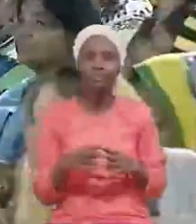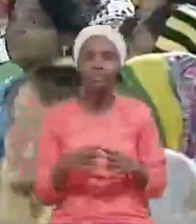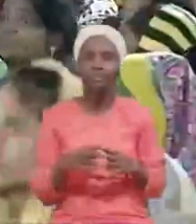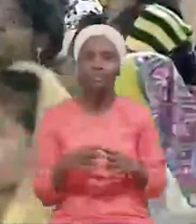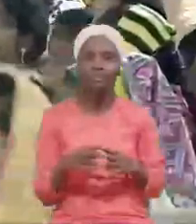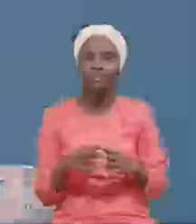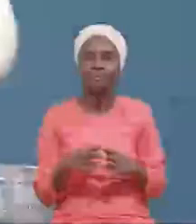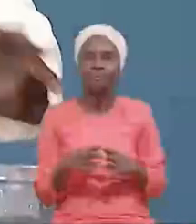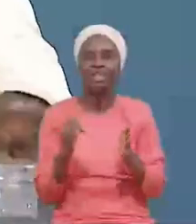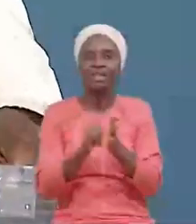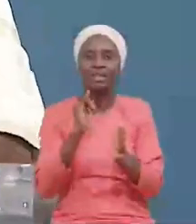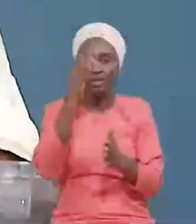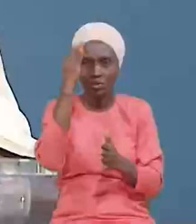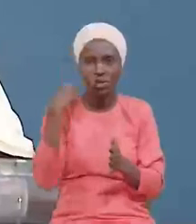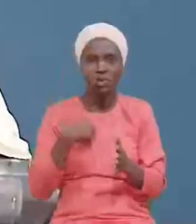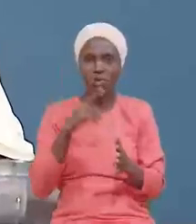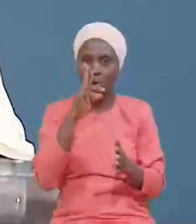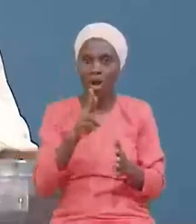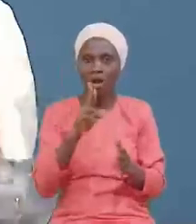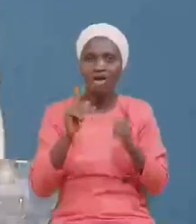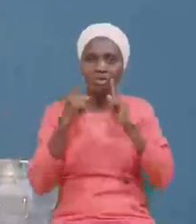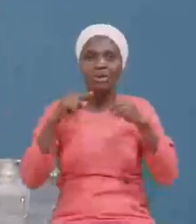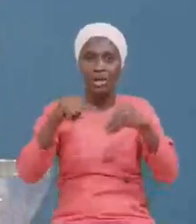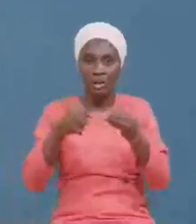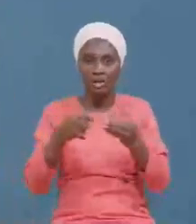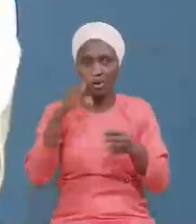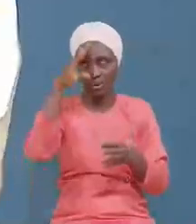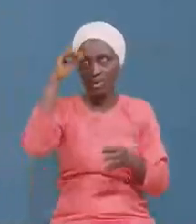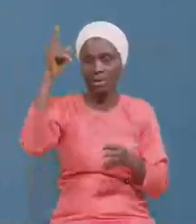C'est pourquoi nous parlons de lui ce jour.